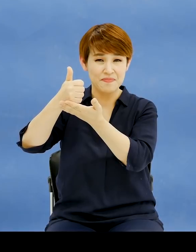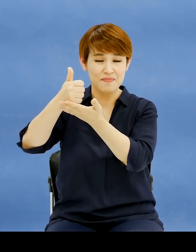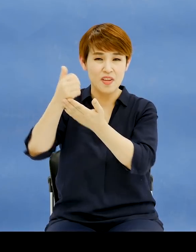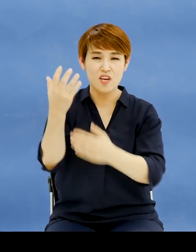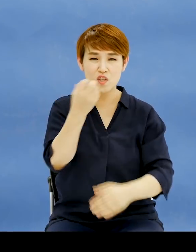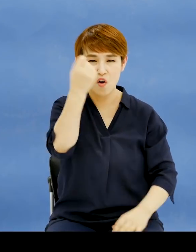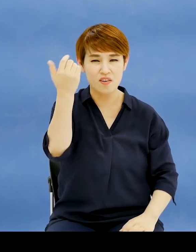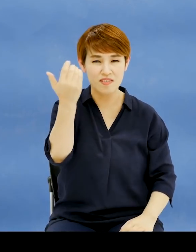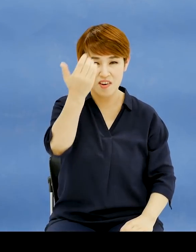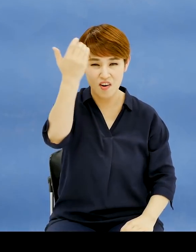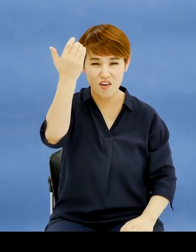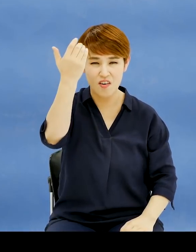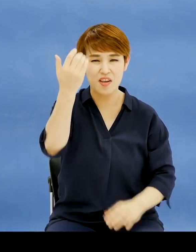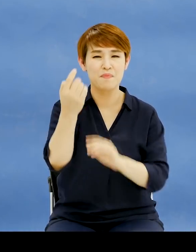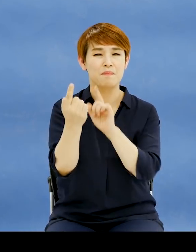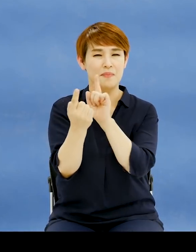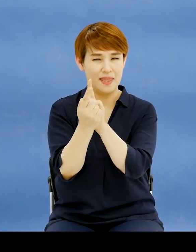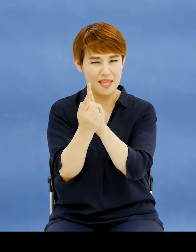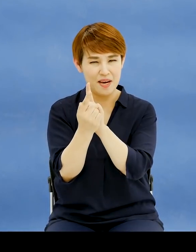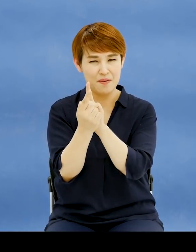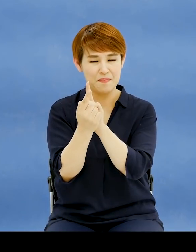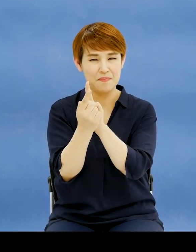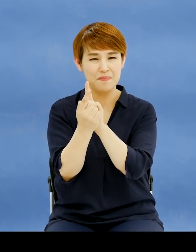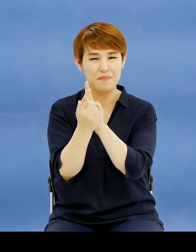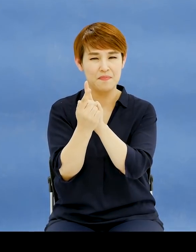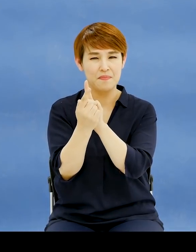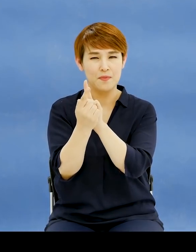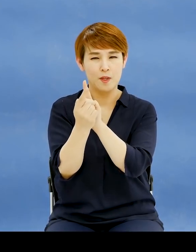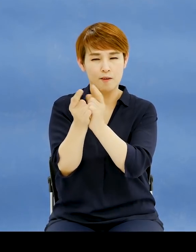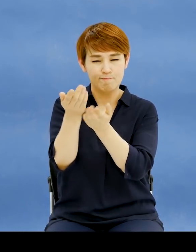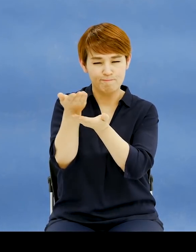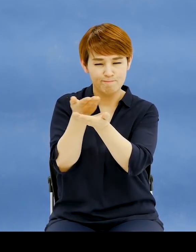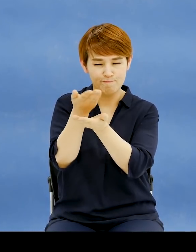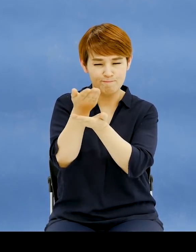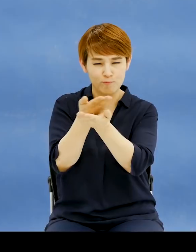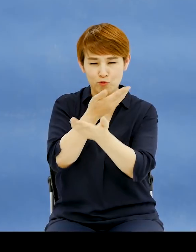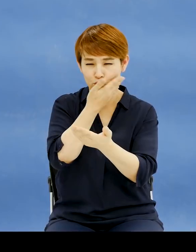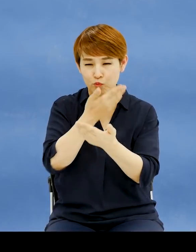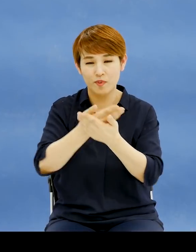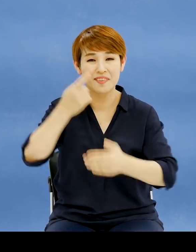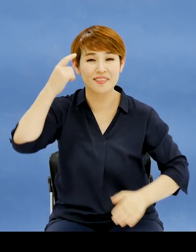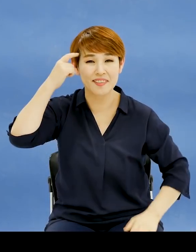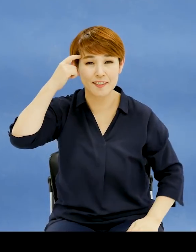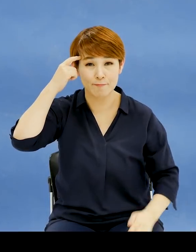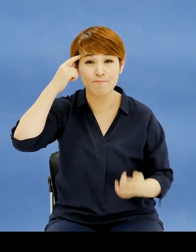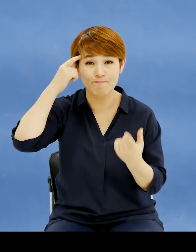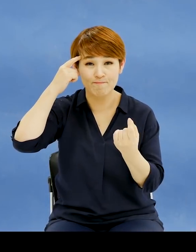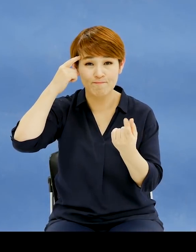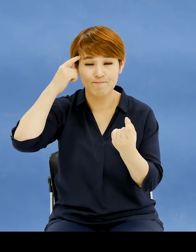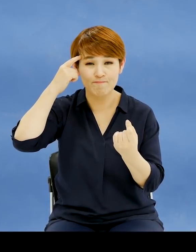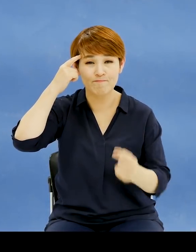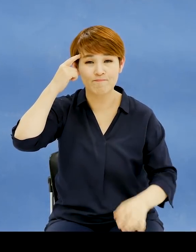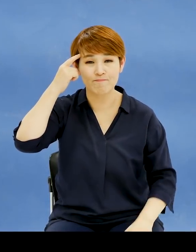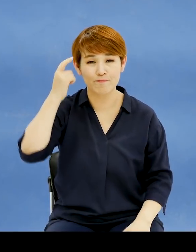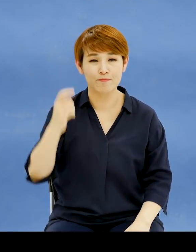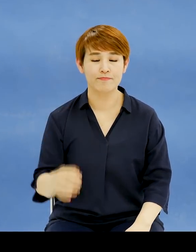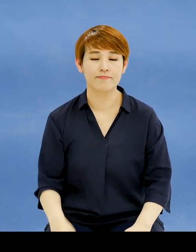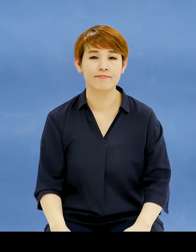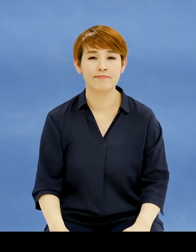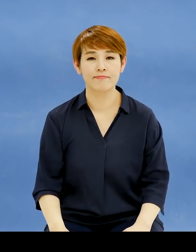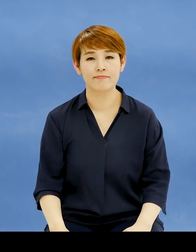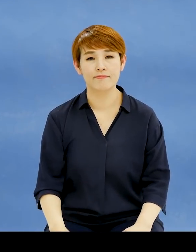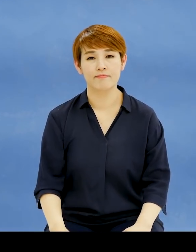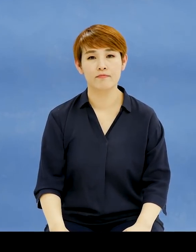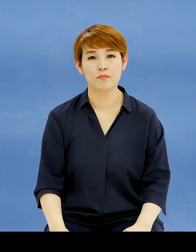미시잖아요. 네. 그래서 그 성령님과의 인격적인 만남, 깊은 대면, 친밀한 만남 이런 거 굉장히 중요하게 생각해요. 네.